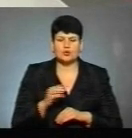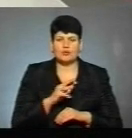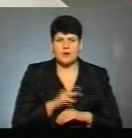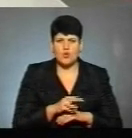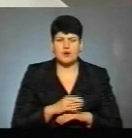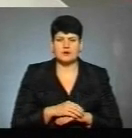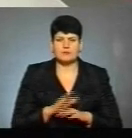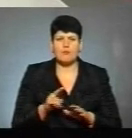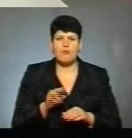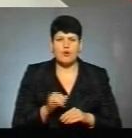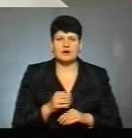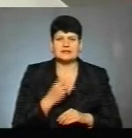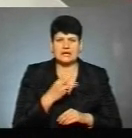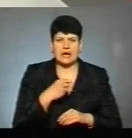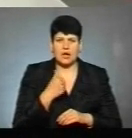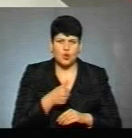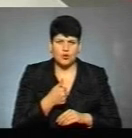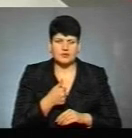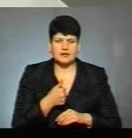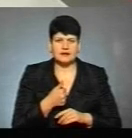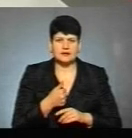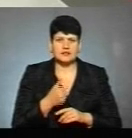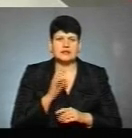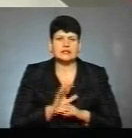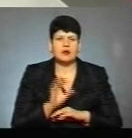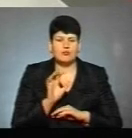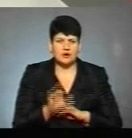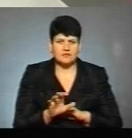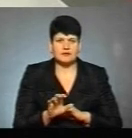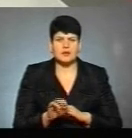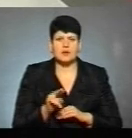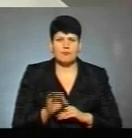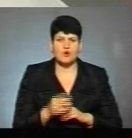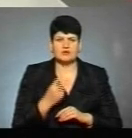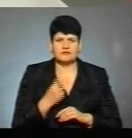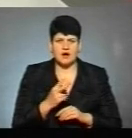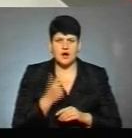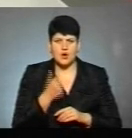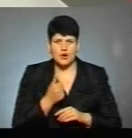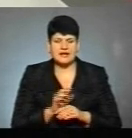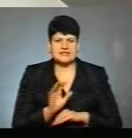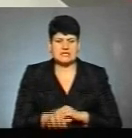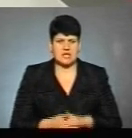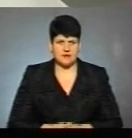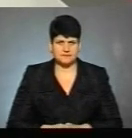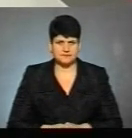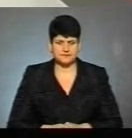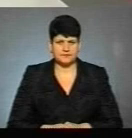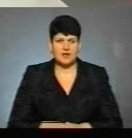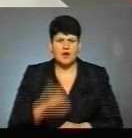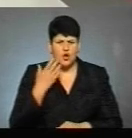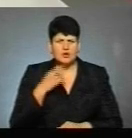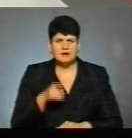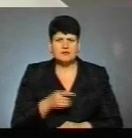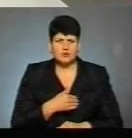Миколі по 3 роки таборів суворого режиму і по 2 роки заслання. Тоді, коли ви